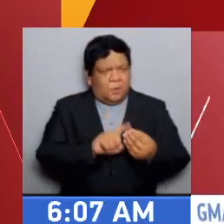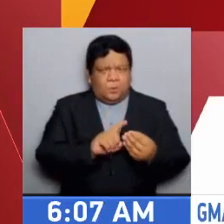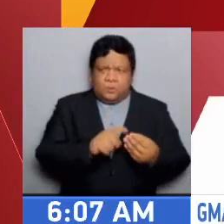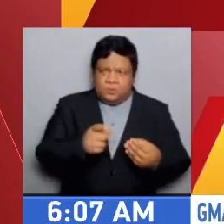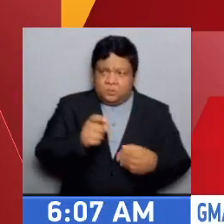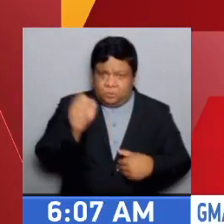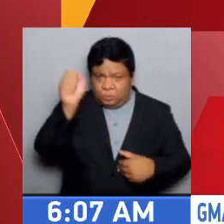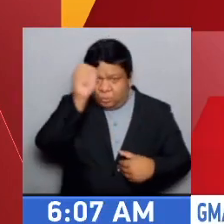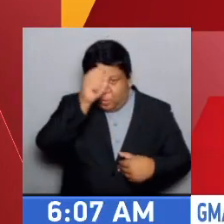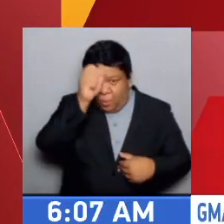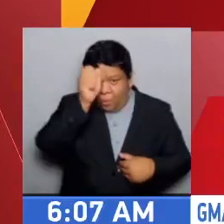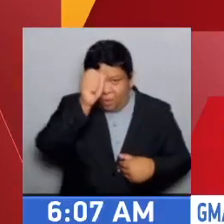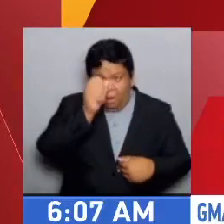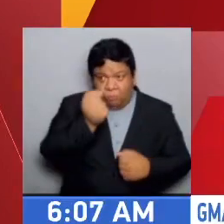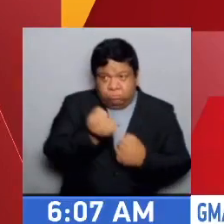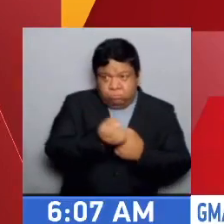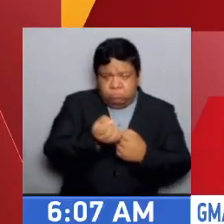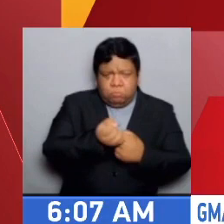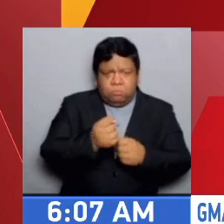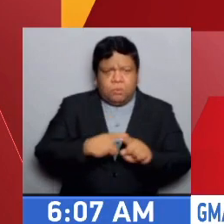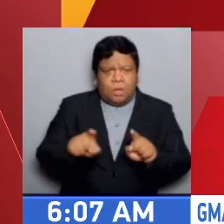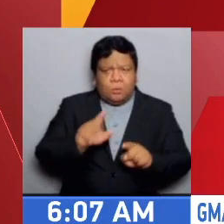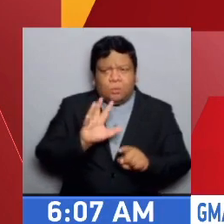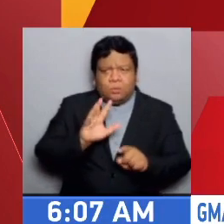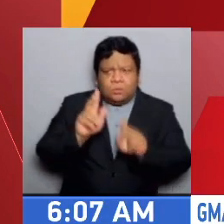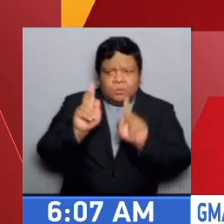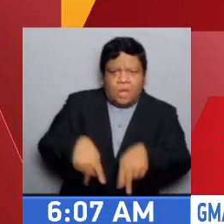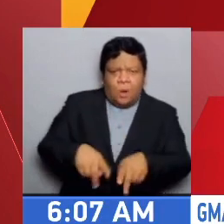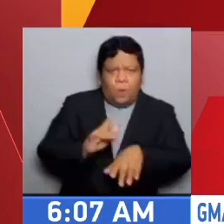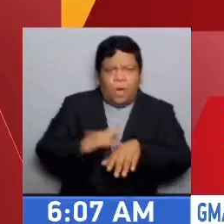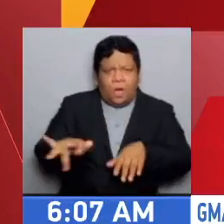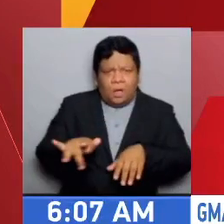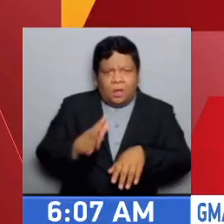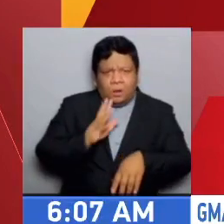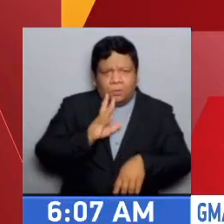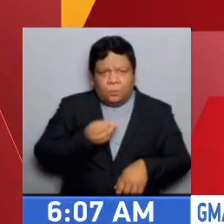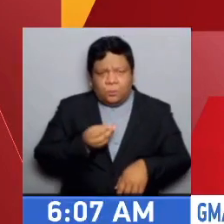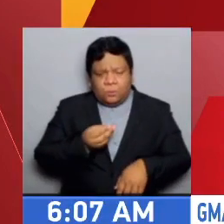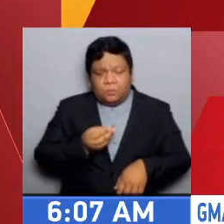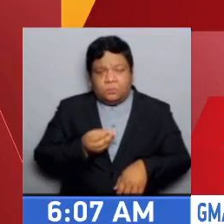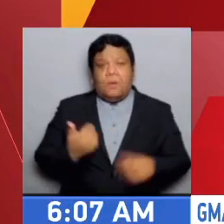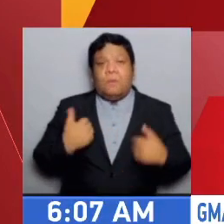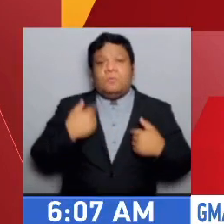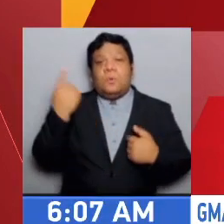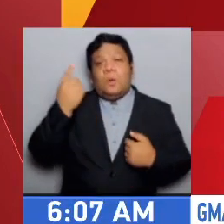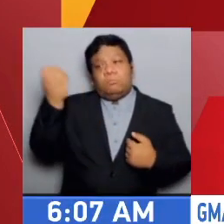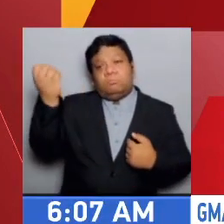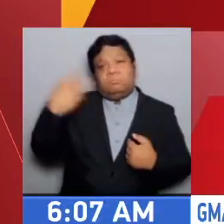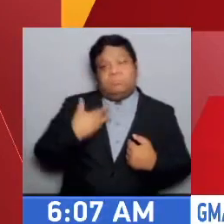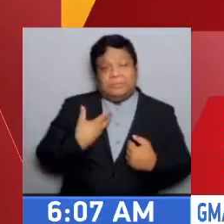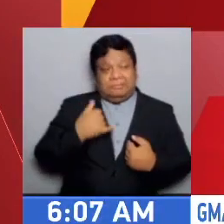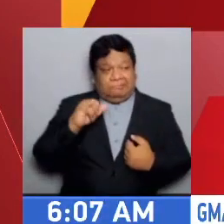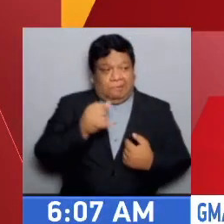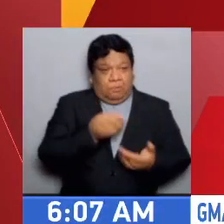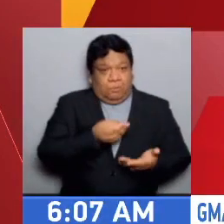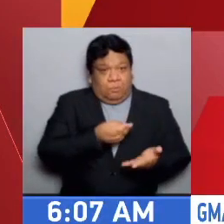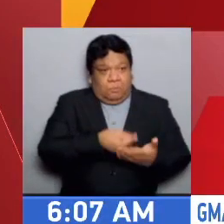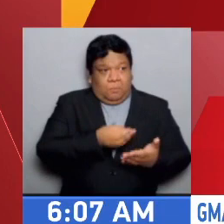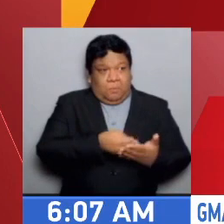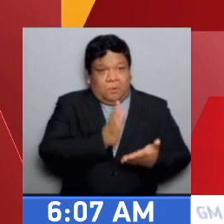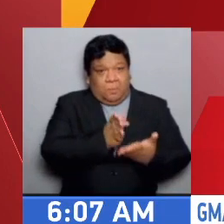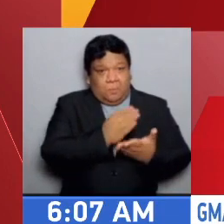Martes, sinabi ni Ontiveros na may natanggap silang mga reklamo na napunta umano ang pondo ng scholarship program ng CHED sa hindi tamang